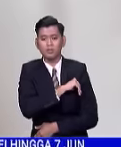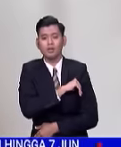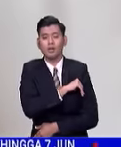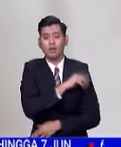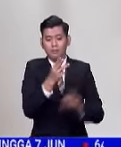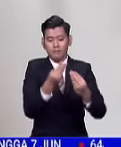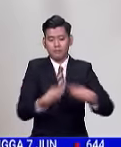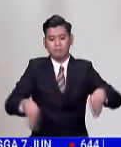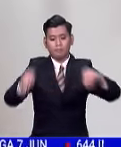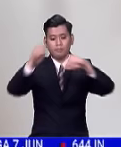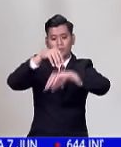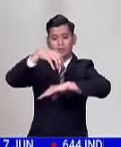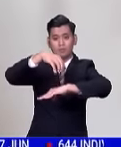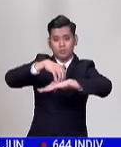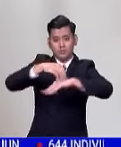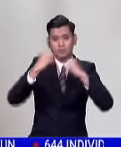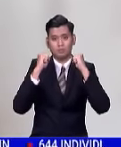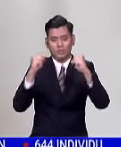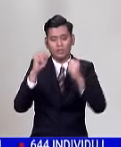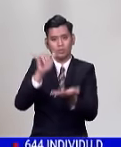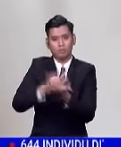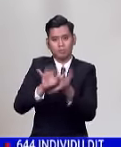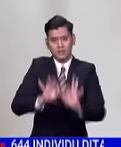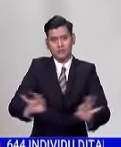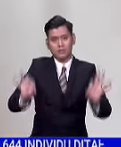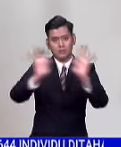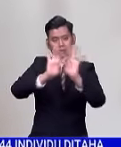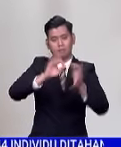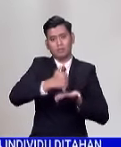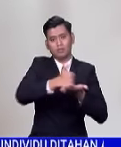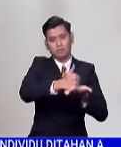ialah masjid kita, Masjid Al-Aqsa itu.